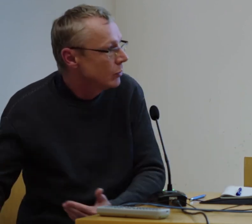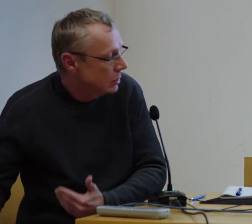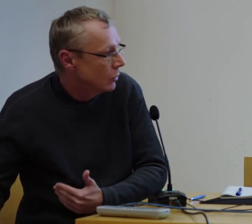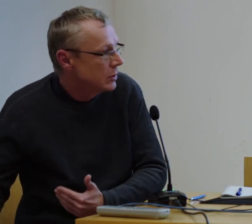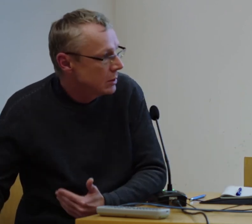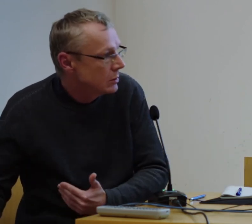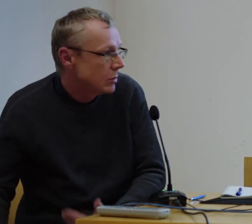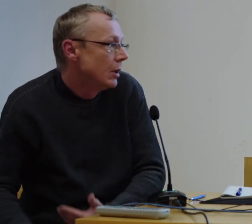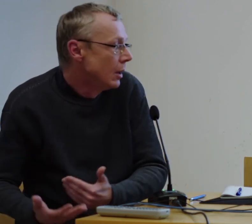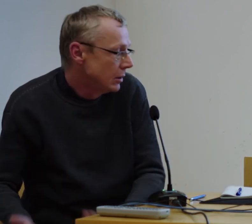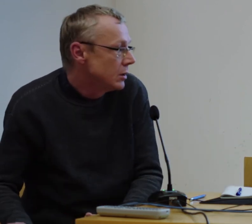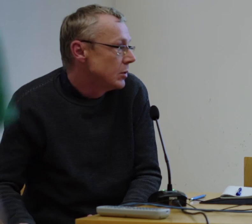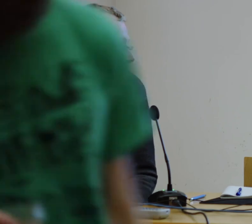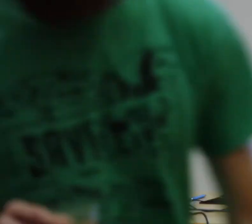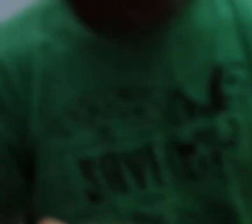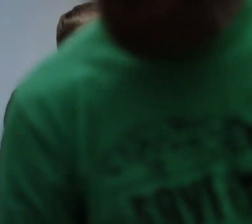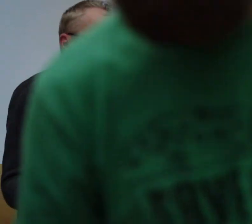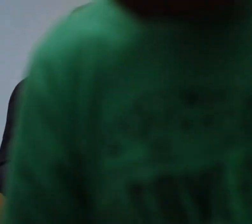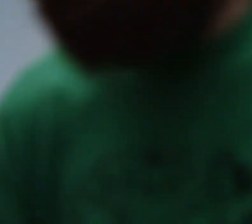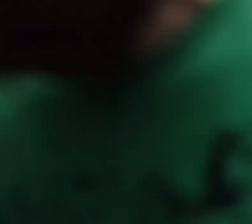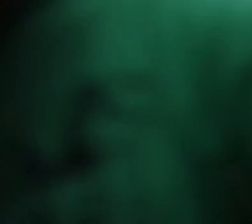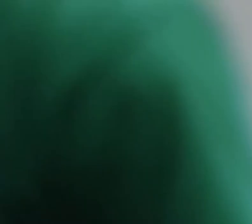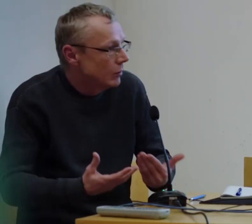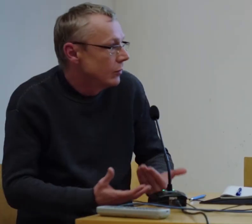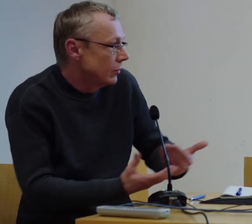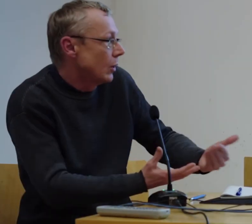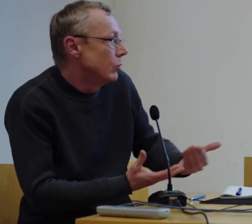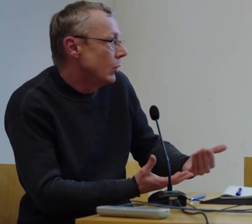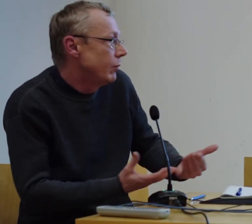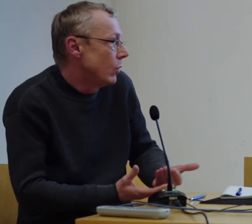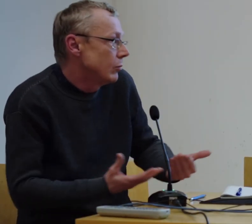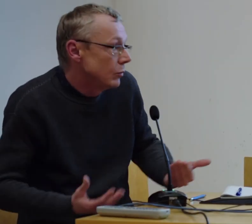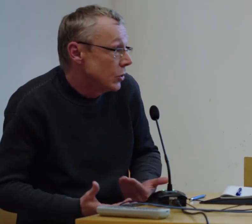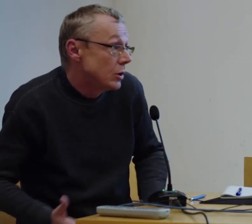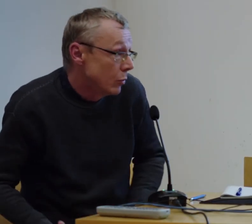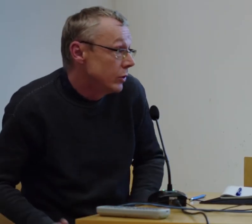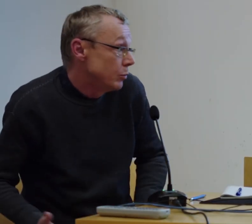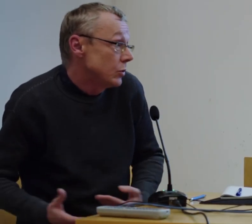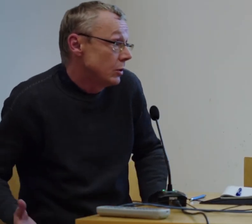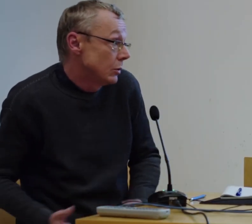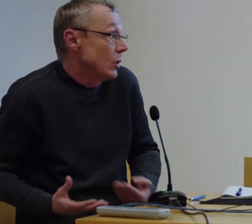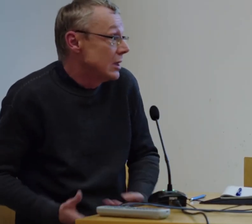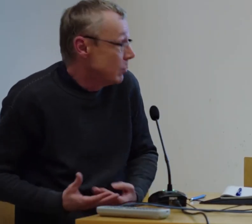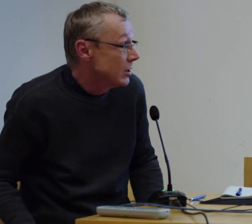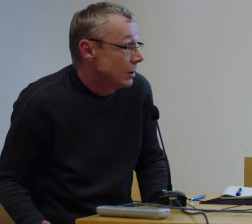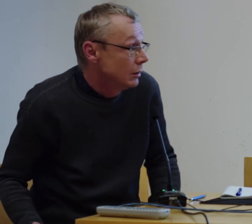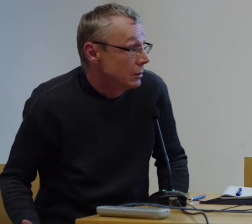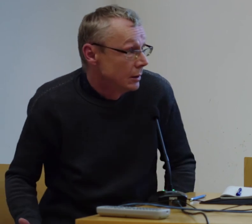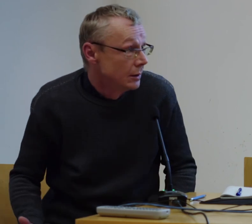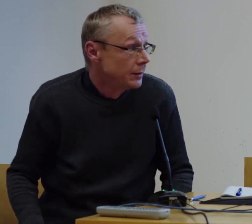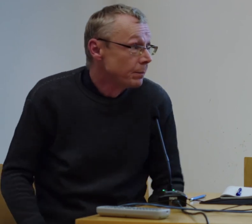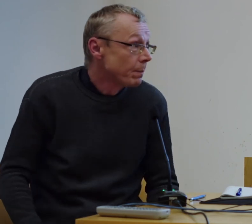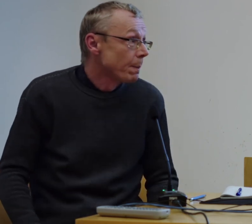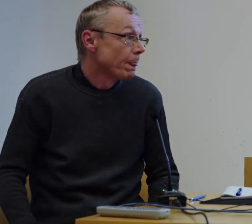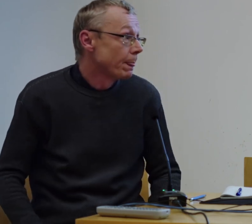ale pak jsou ještě ty obecní nástroje, který si myslím, že prostě lze i z takovéhohle fóra o tom začít mluvit, že prostě to je nesmysl.